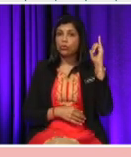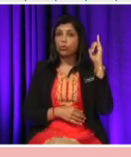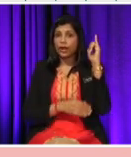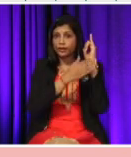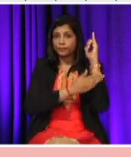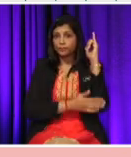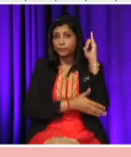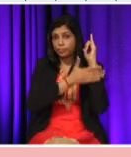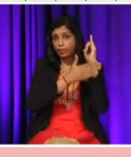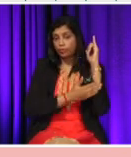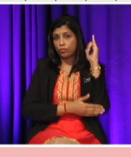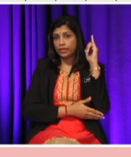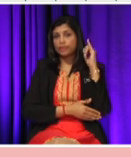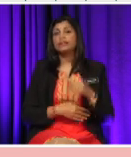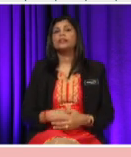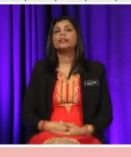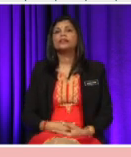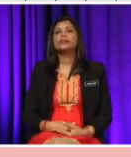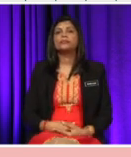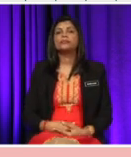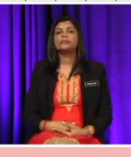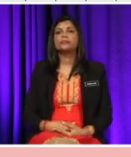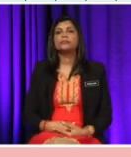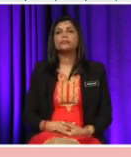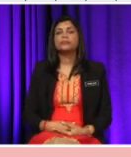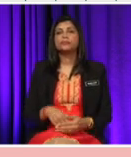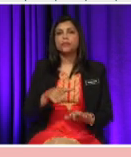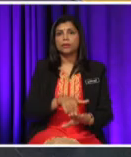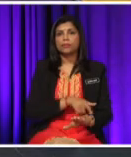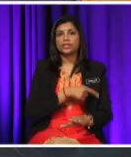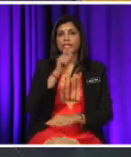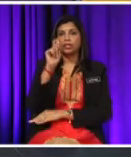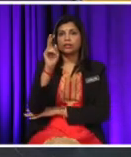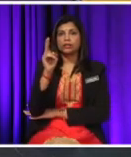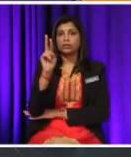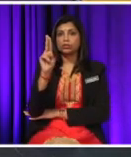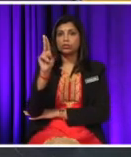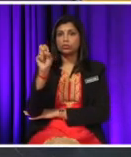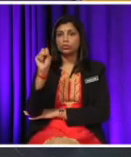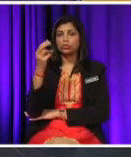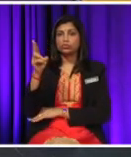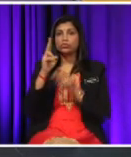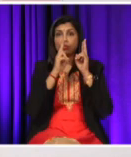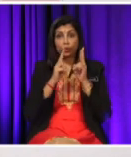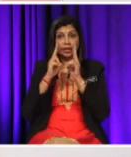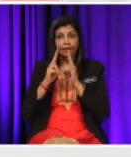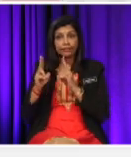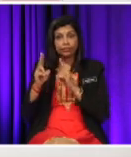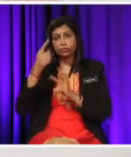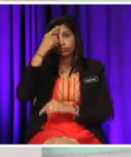Pak si x adalah suhu dalam kita uniknya Daja sisis Oke jadi kita